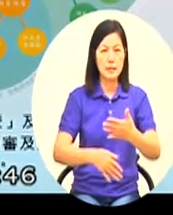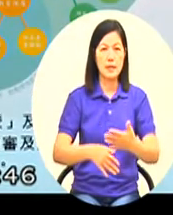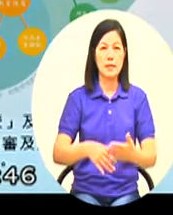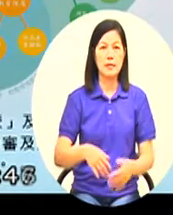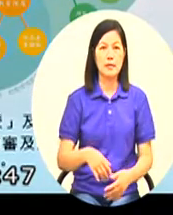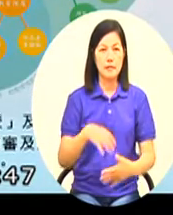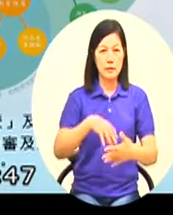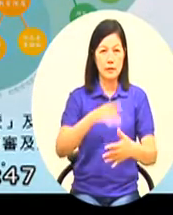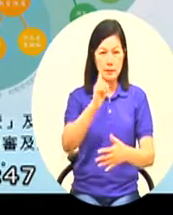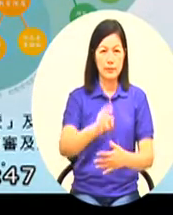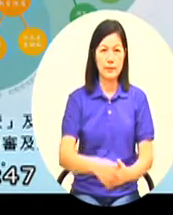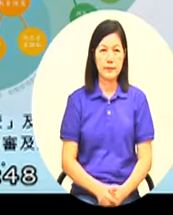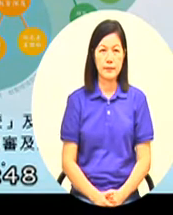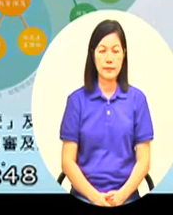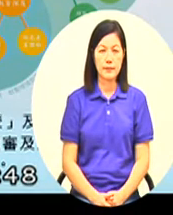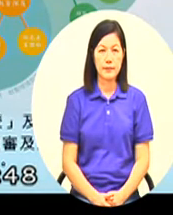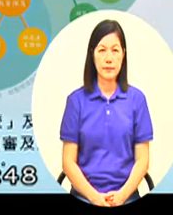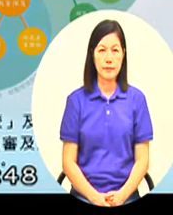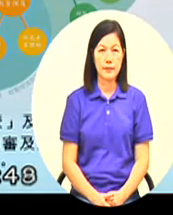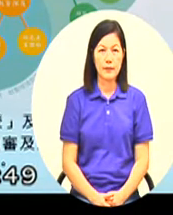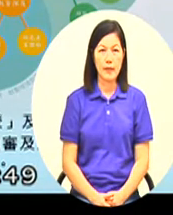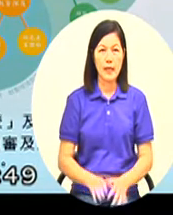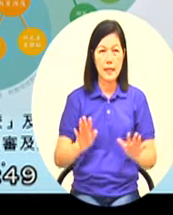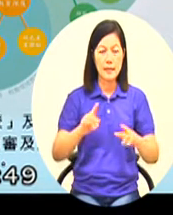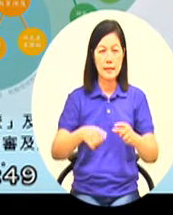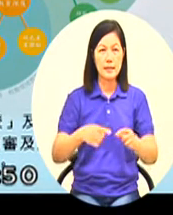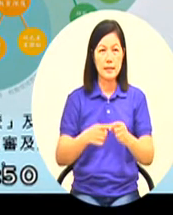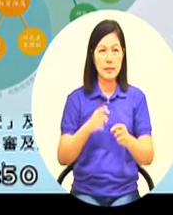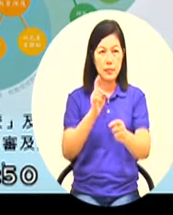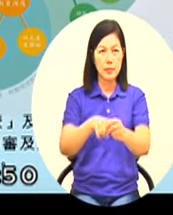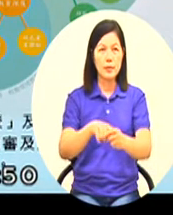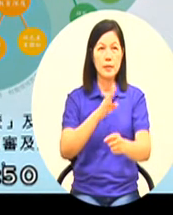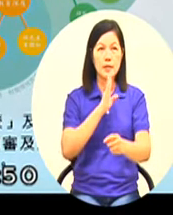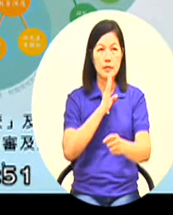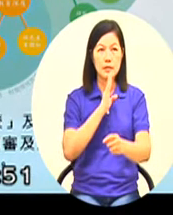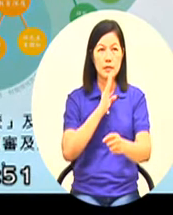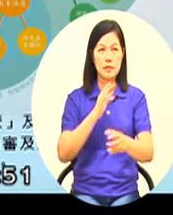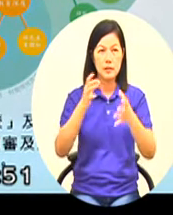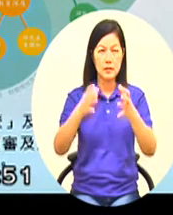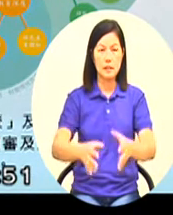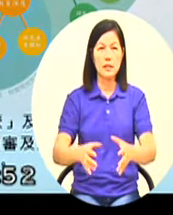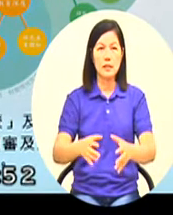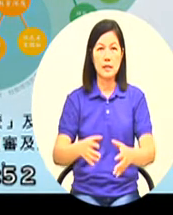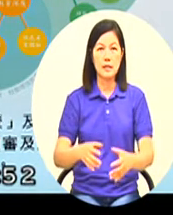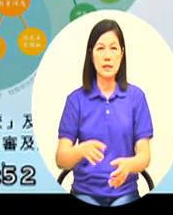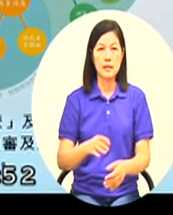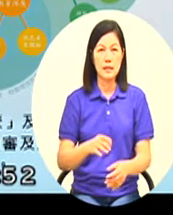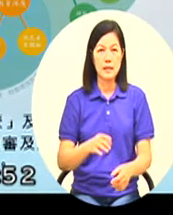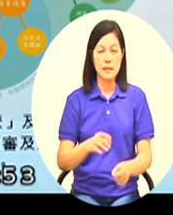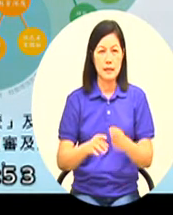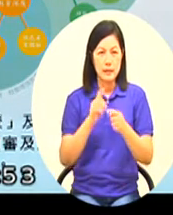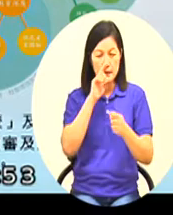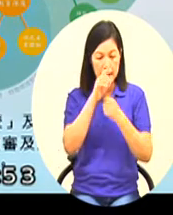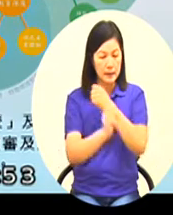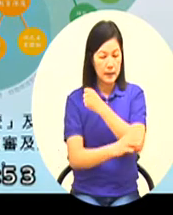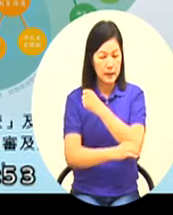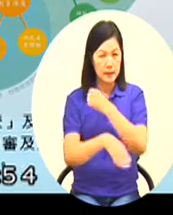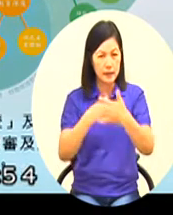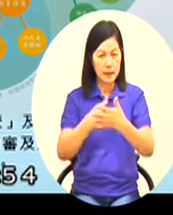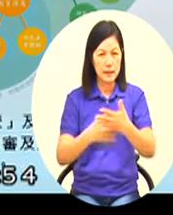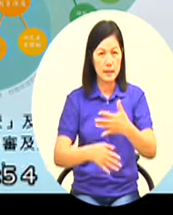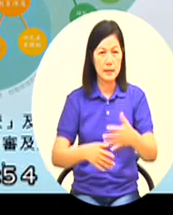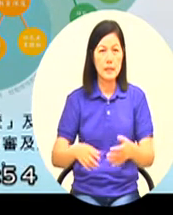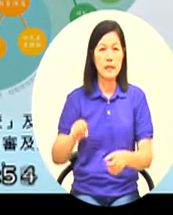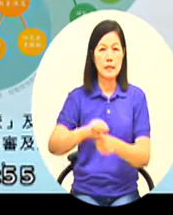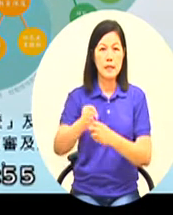环教方面，在目前为止今年度的一个目标是建构低碳层与培育师资，强化环